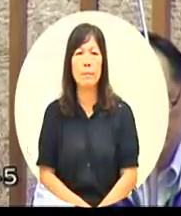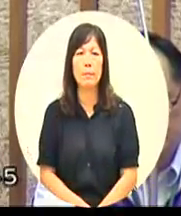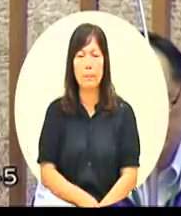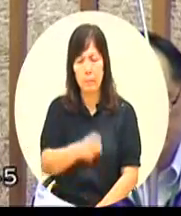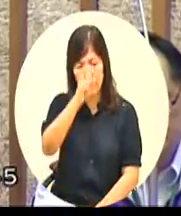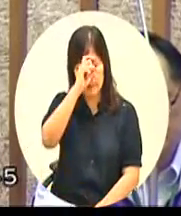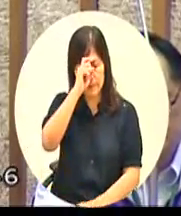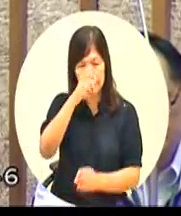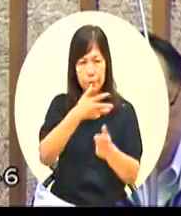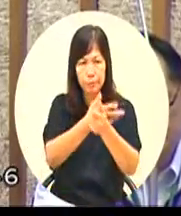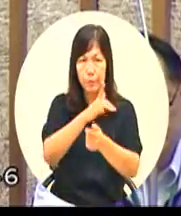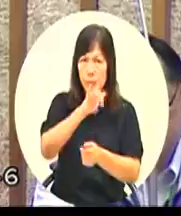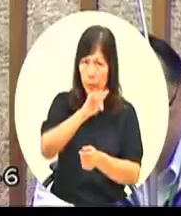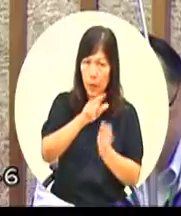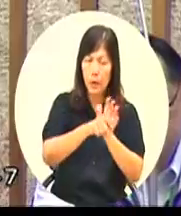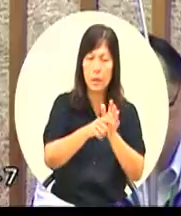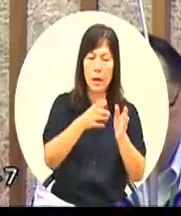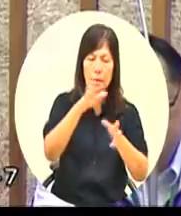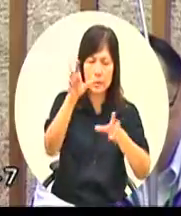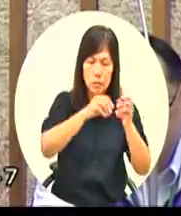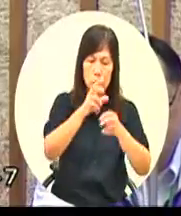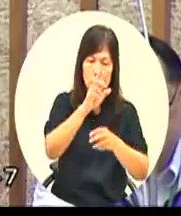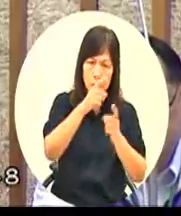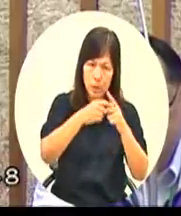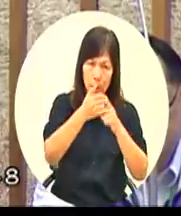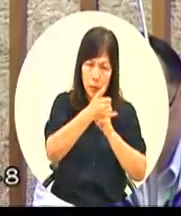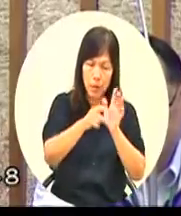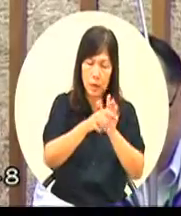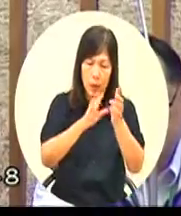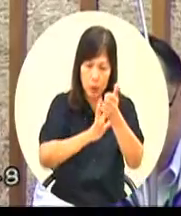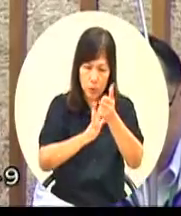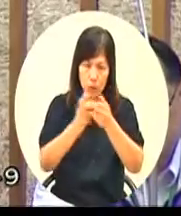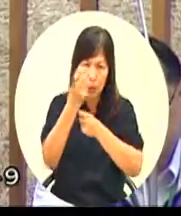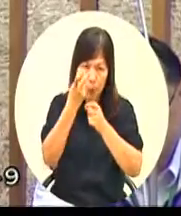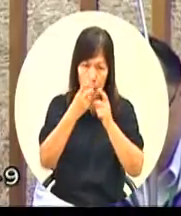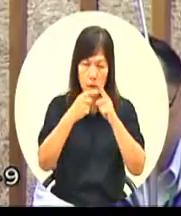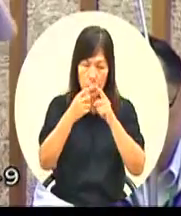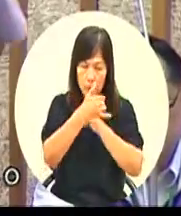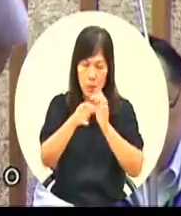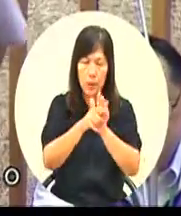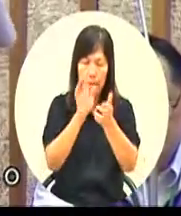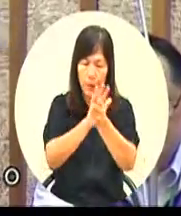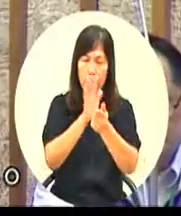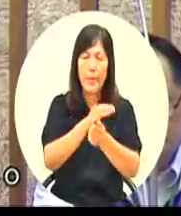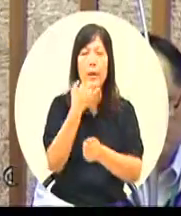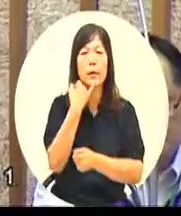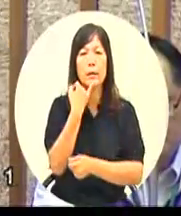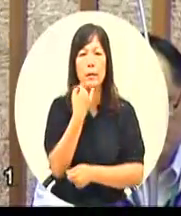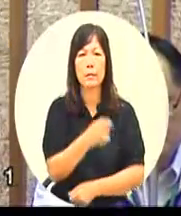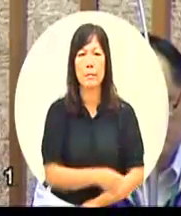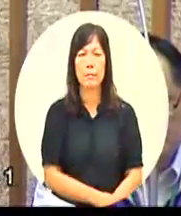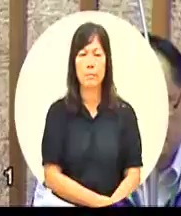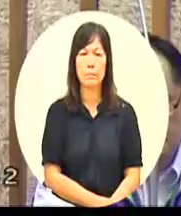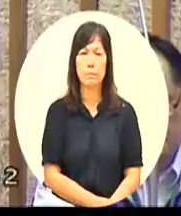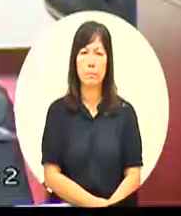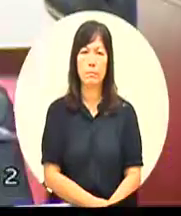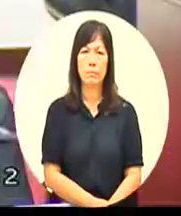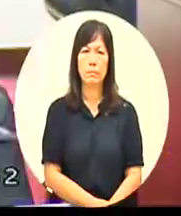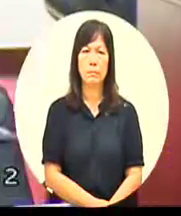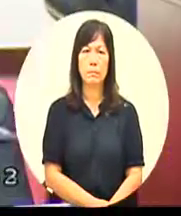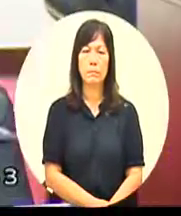让老师、让我们学校资讯人员跟我们系统管理者都能够来协助这个事项。 好，谢谢